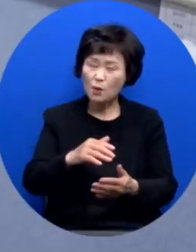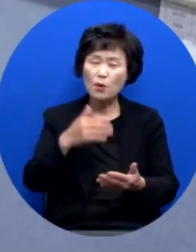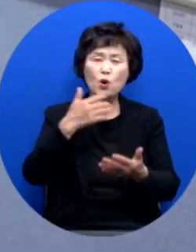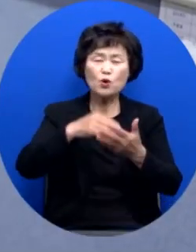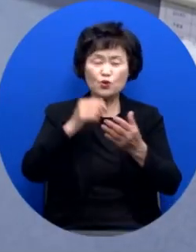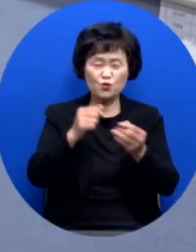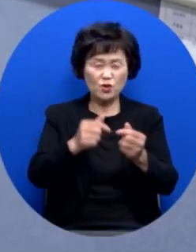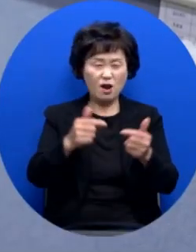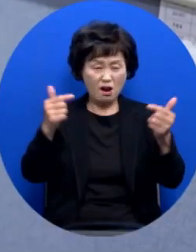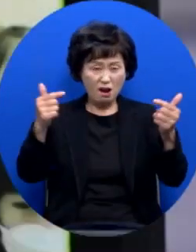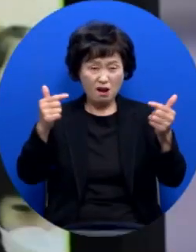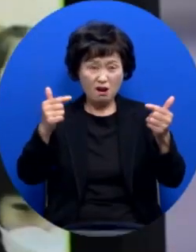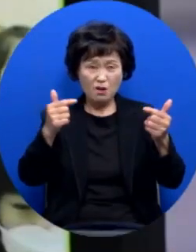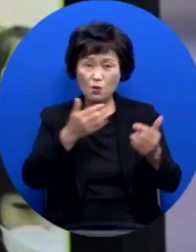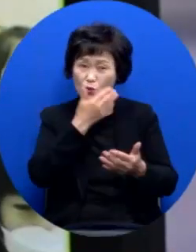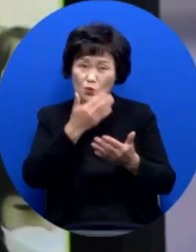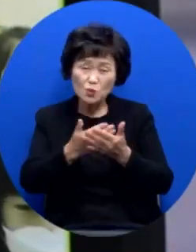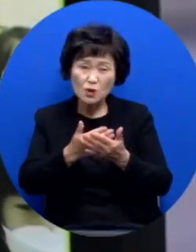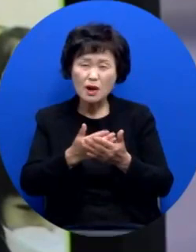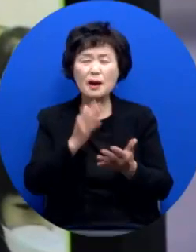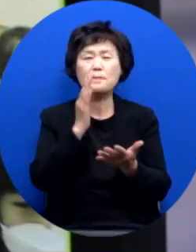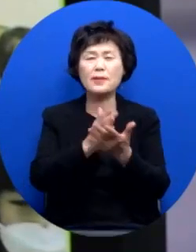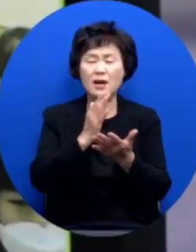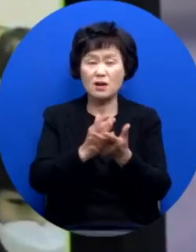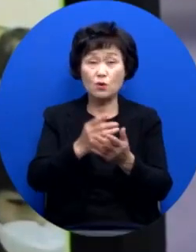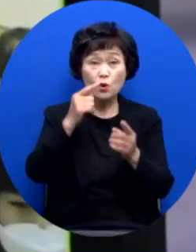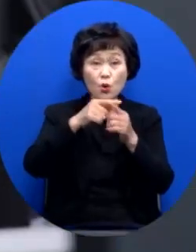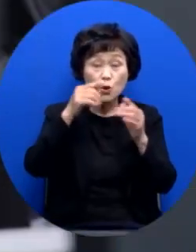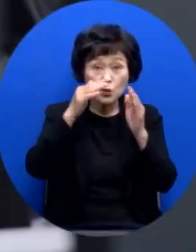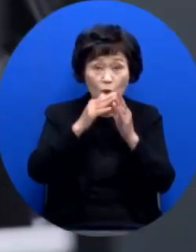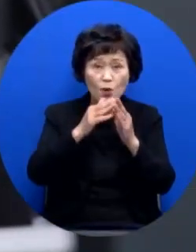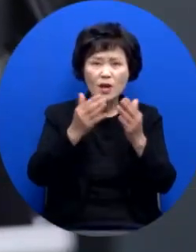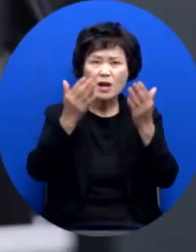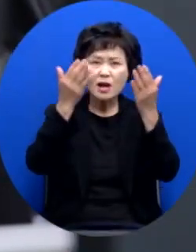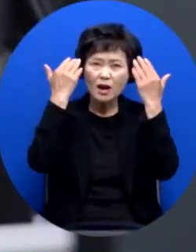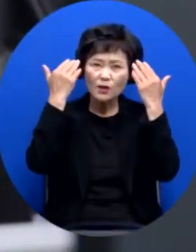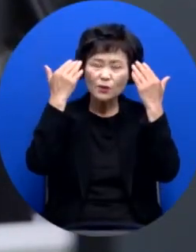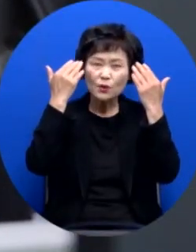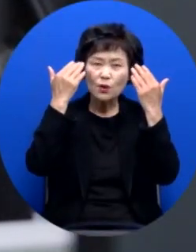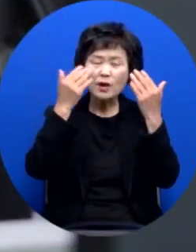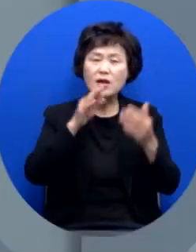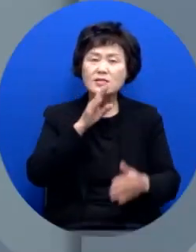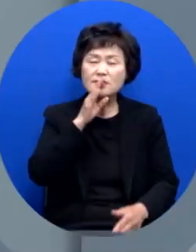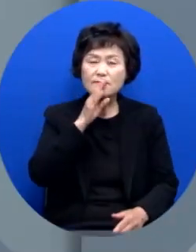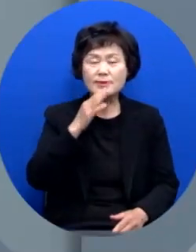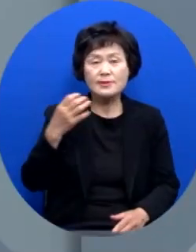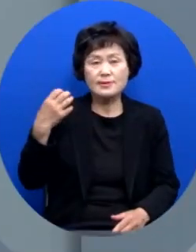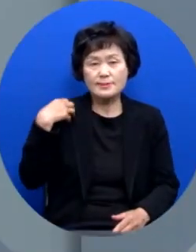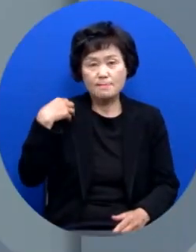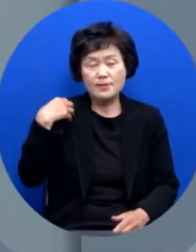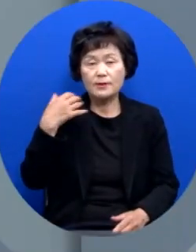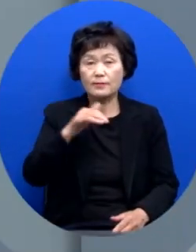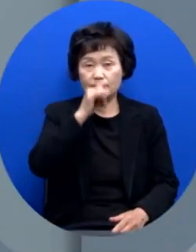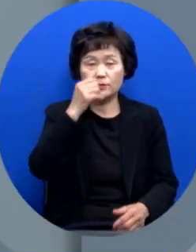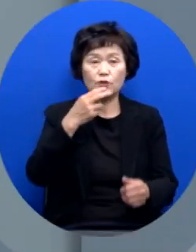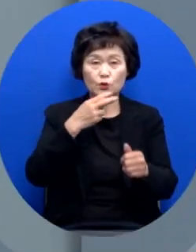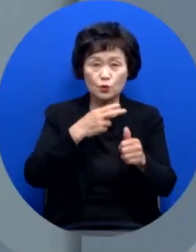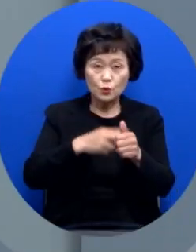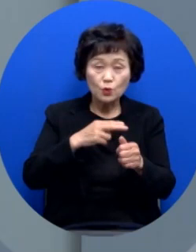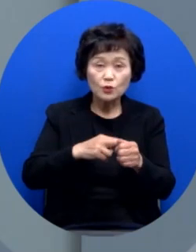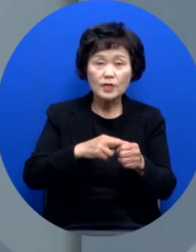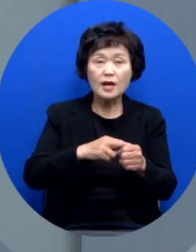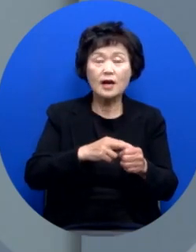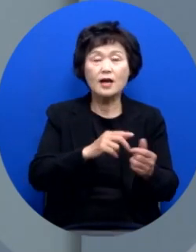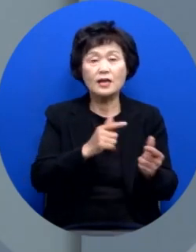머무르면 안 되고 교회 학교가 학교 되게 해야 된다고 생각을 합니다. 그러기 위해서는 사명감을 가진 교사로 세우고 그